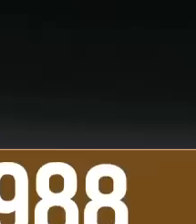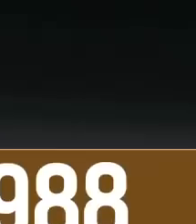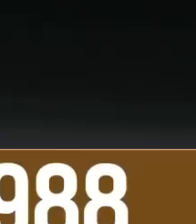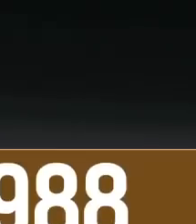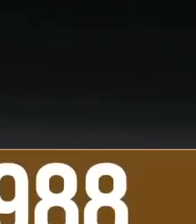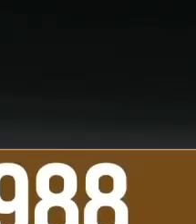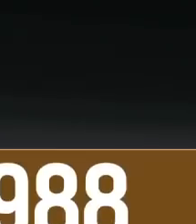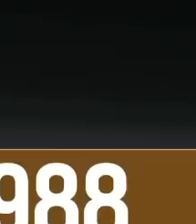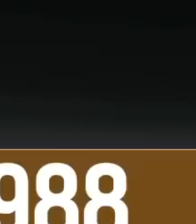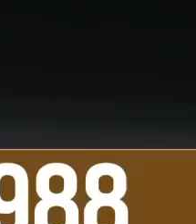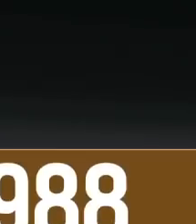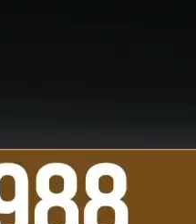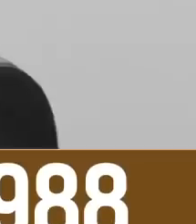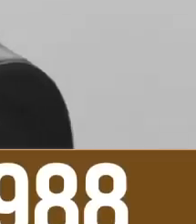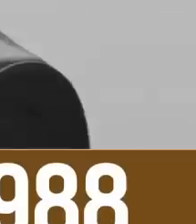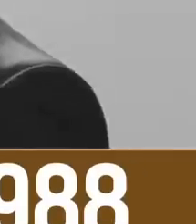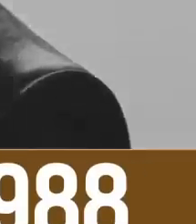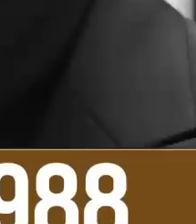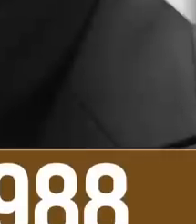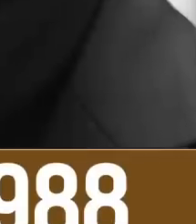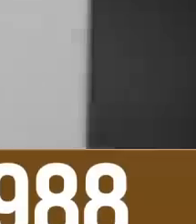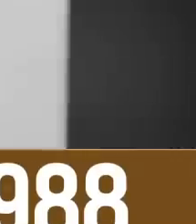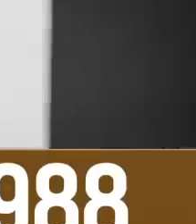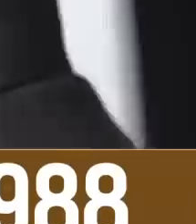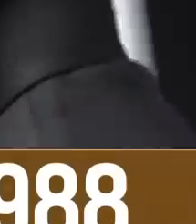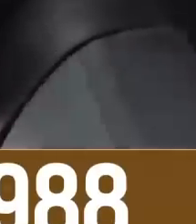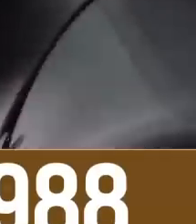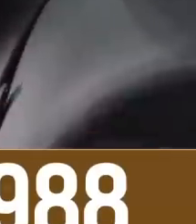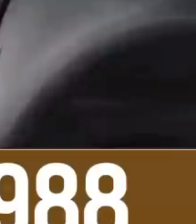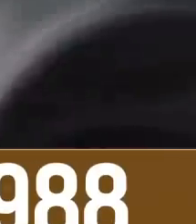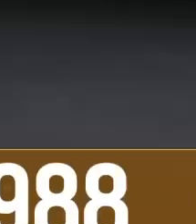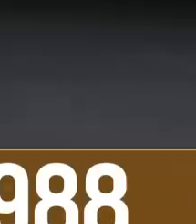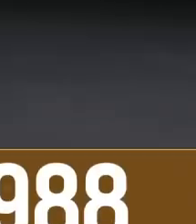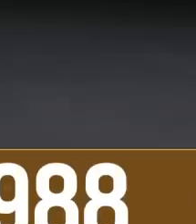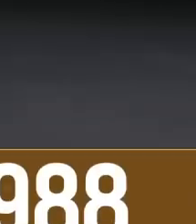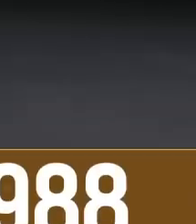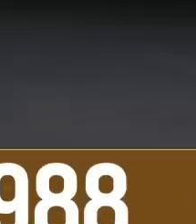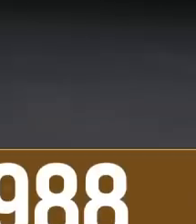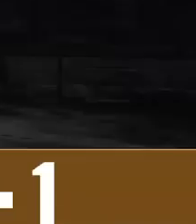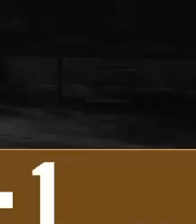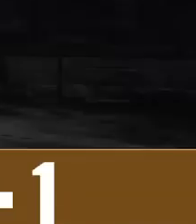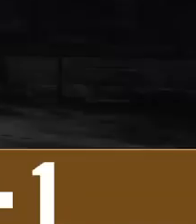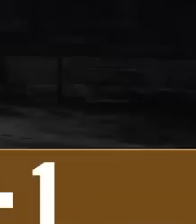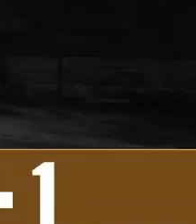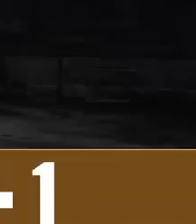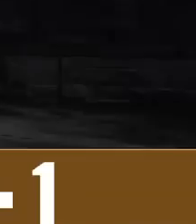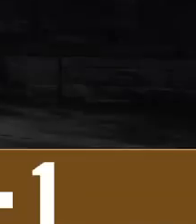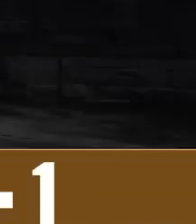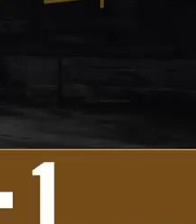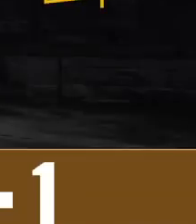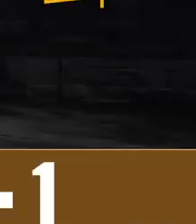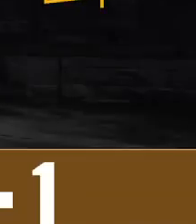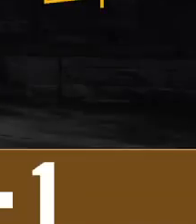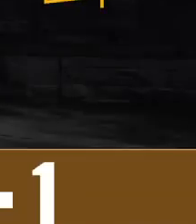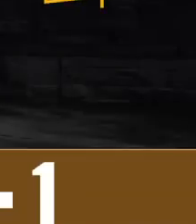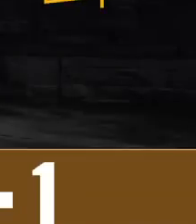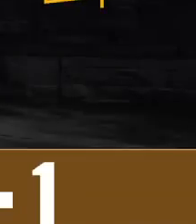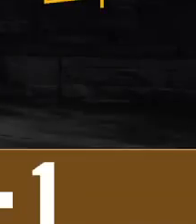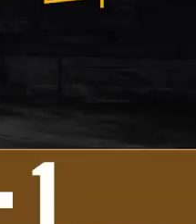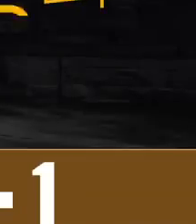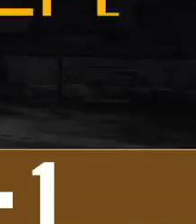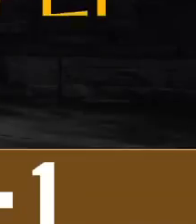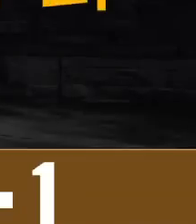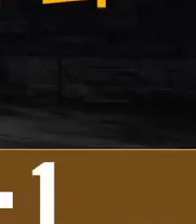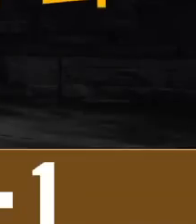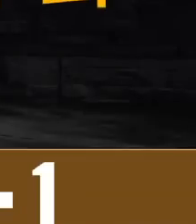피로개선의 더루트 RG3. 그 어떤 것보다 가장 중요한 건 건강입니다. 사포닌 과학으로 건강을